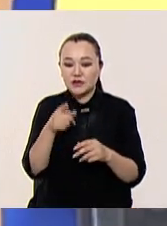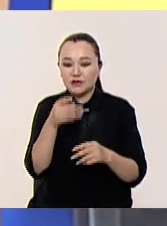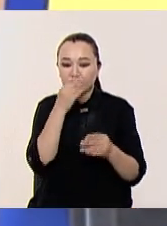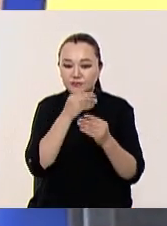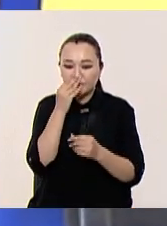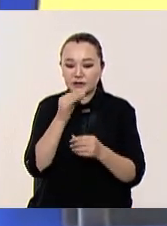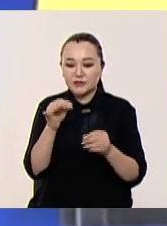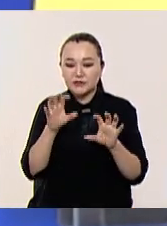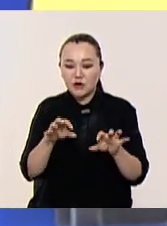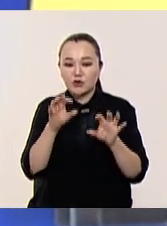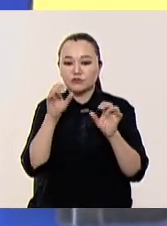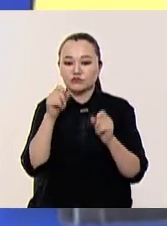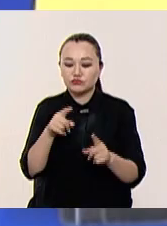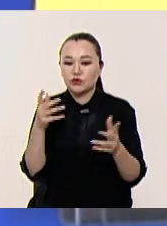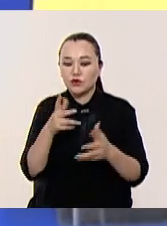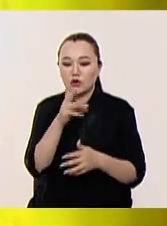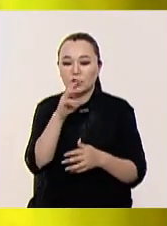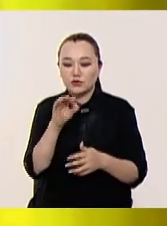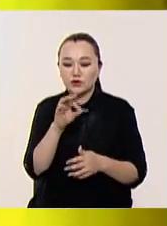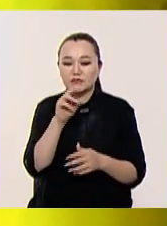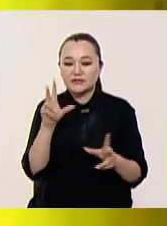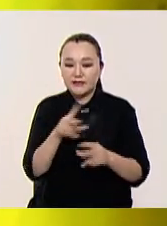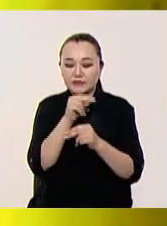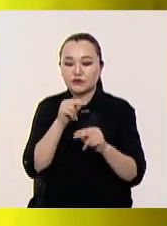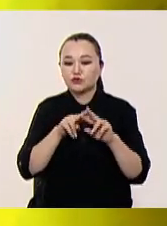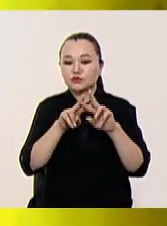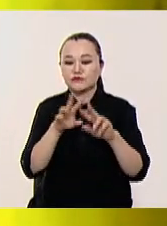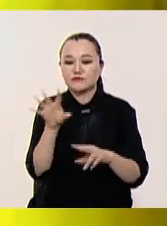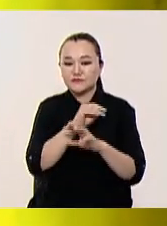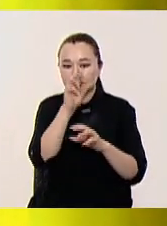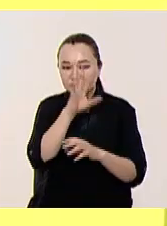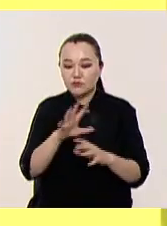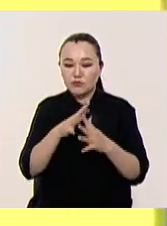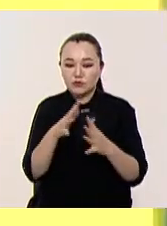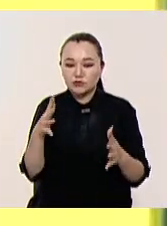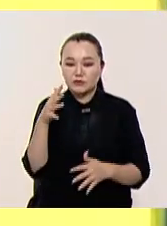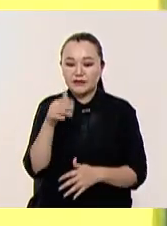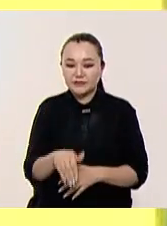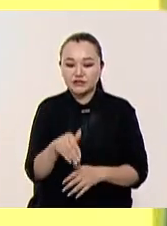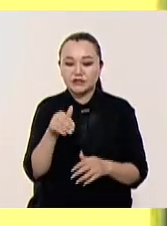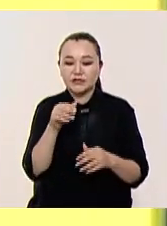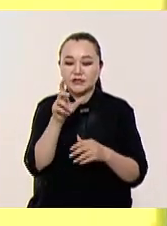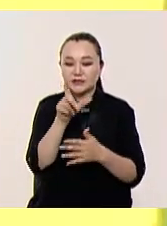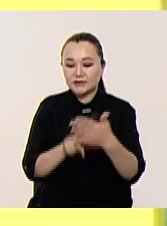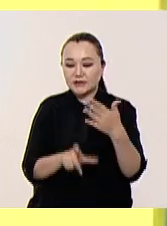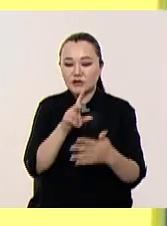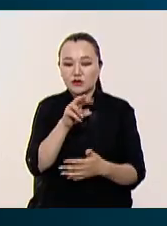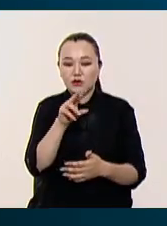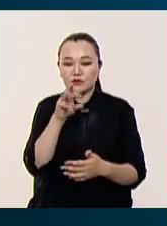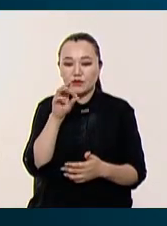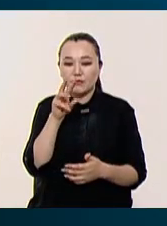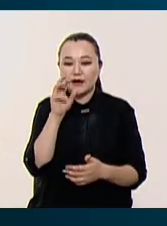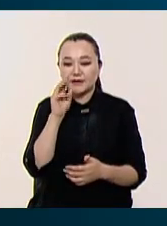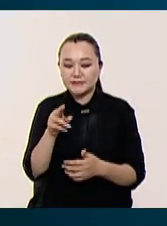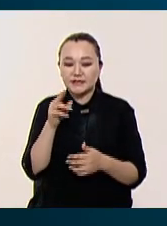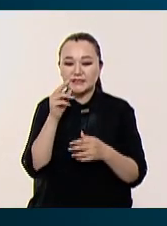автоматы от законных. У нацлотереи «Сеттежилдос» по всей стране больше 5000 терминалов с логотипом «Лотоматик».